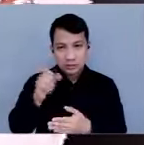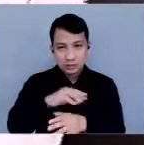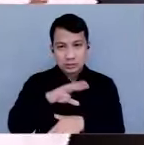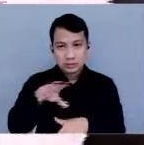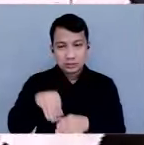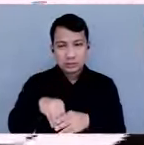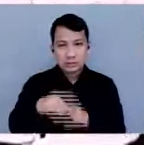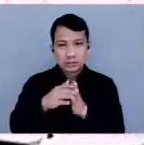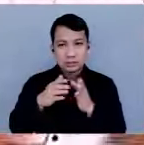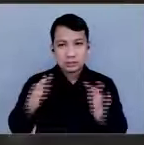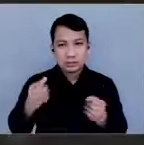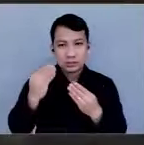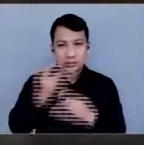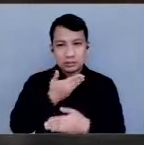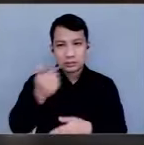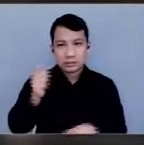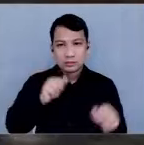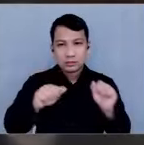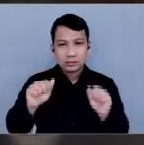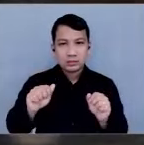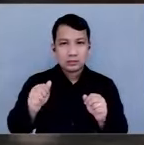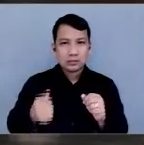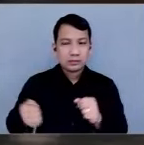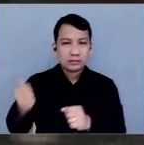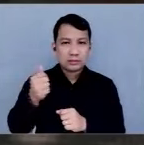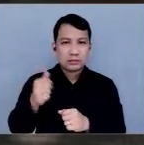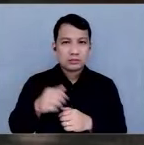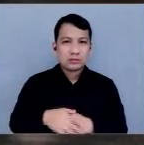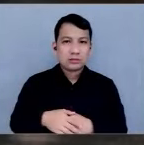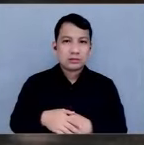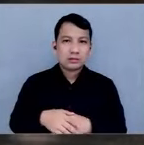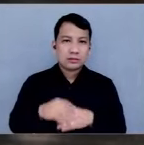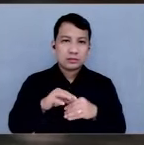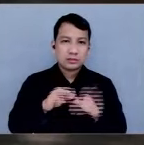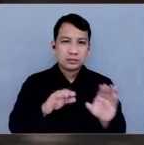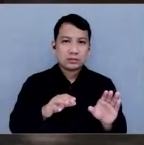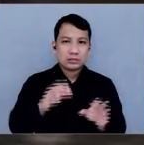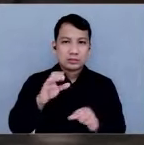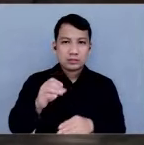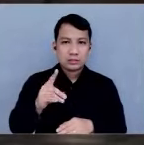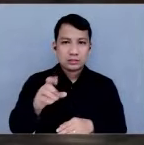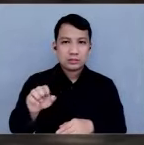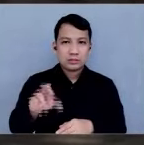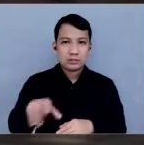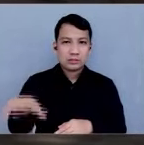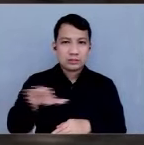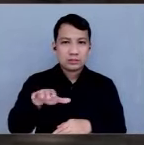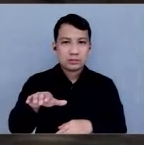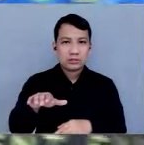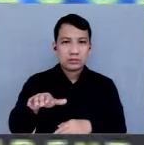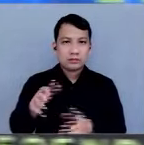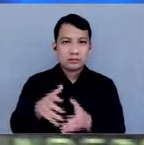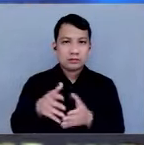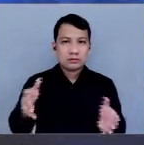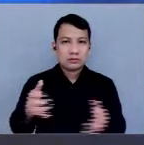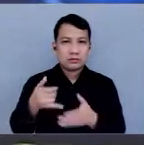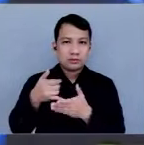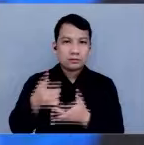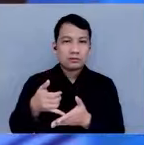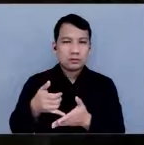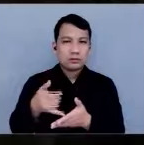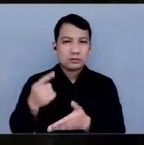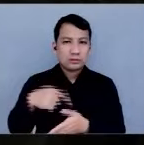Slam Best actor nominee nominado kasi si Cedric sa lahat ng mga bigating award giving body sa